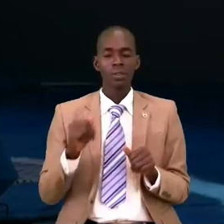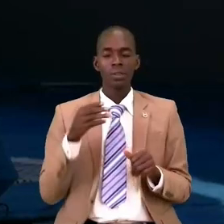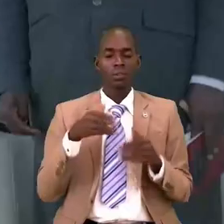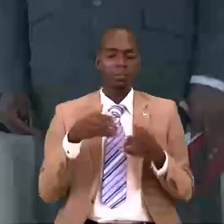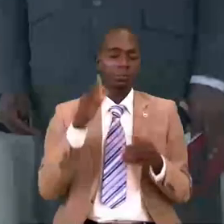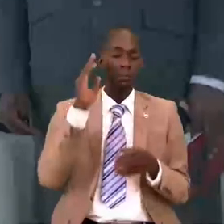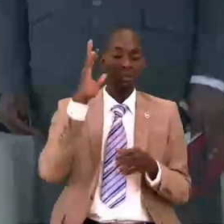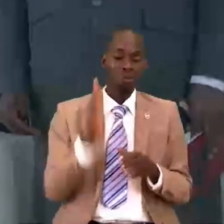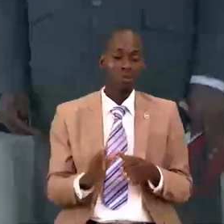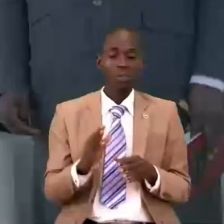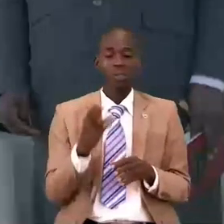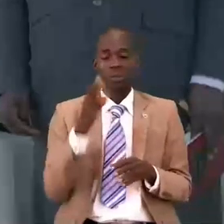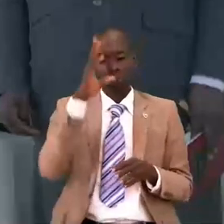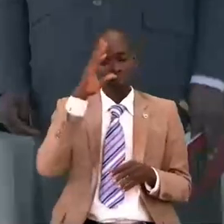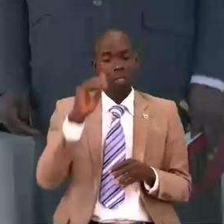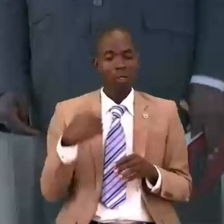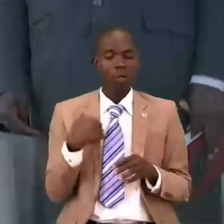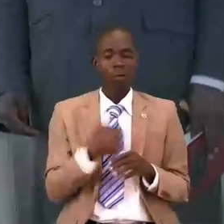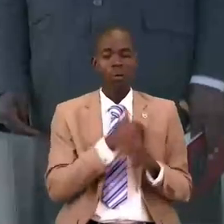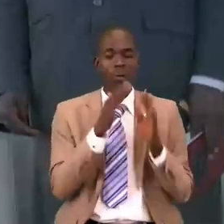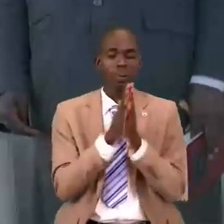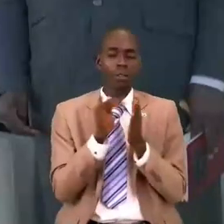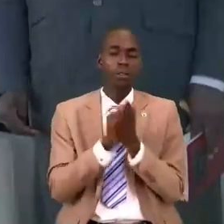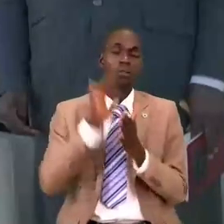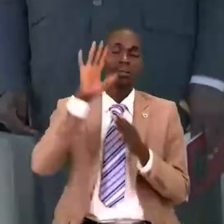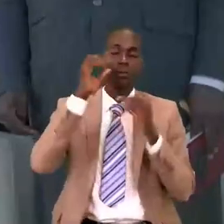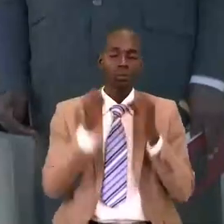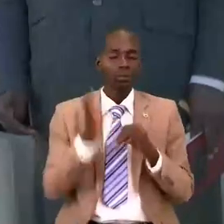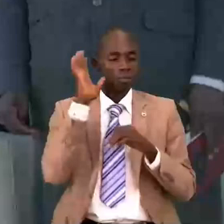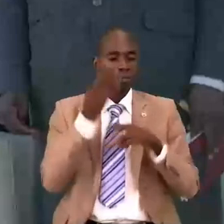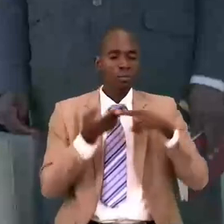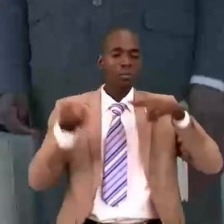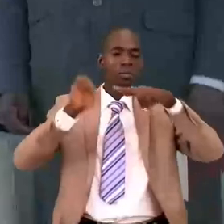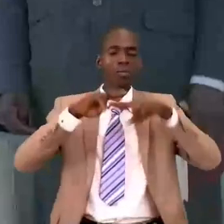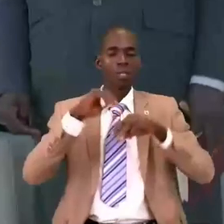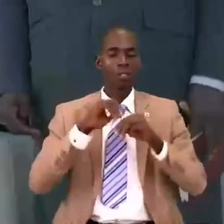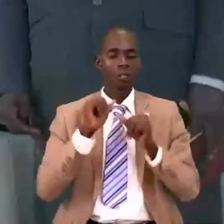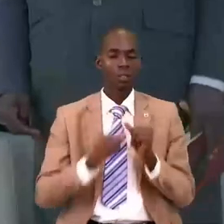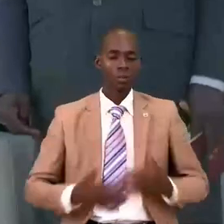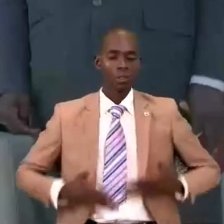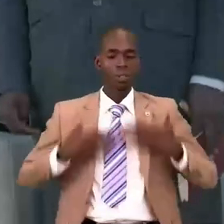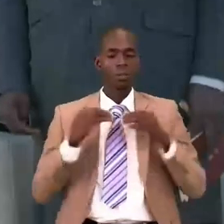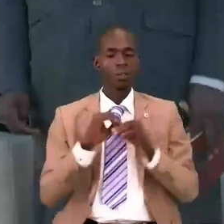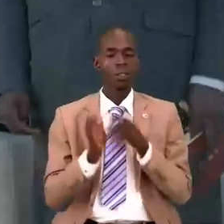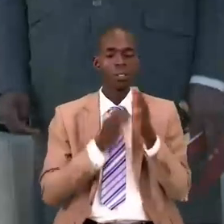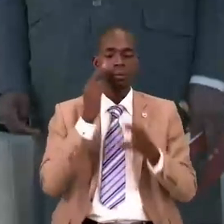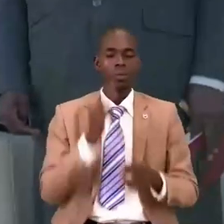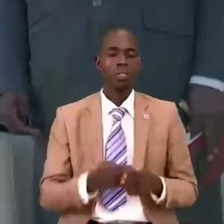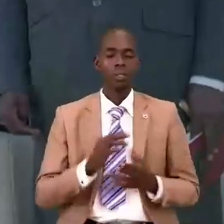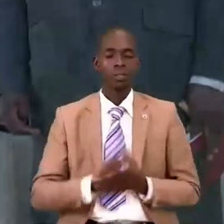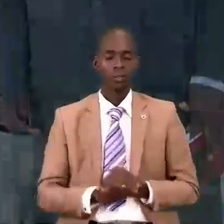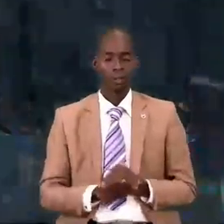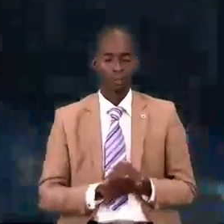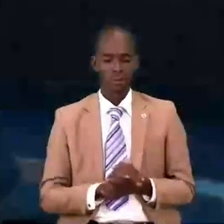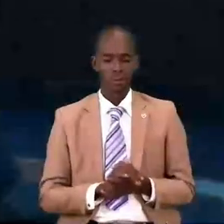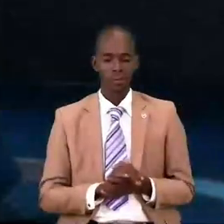dans chaque vie au nom de Jésus. Utilise-nous pour ta gloire. C'est notre